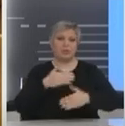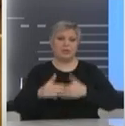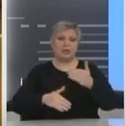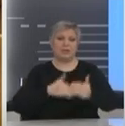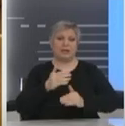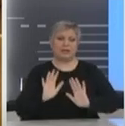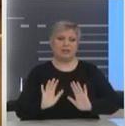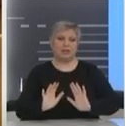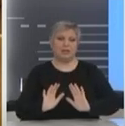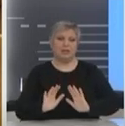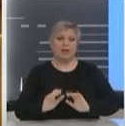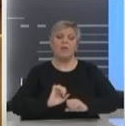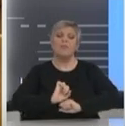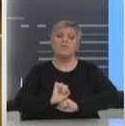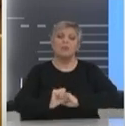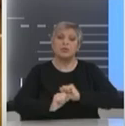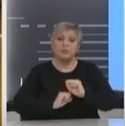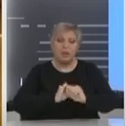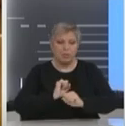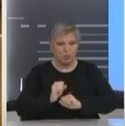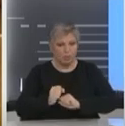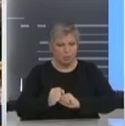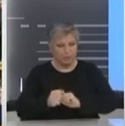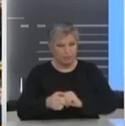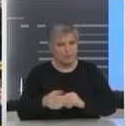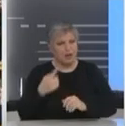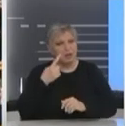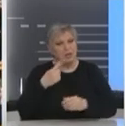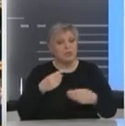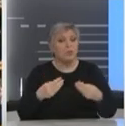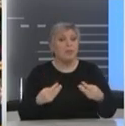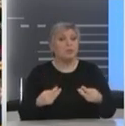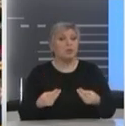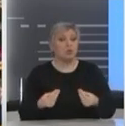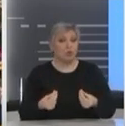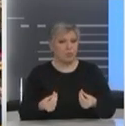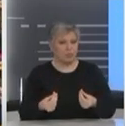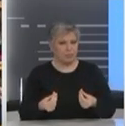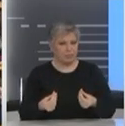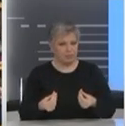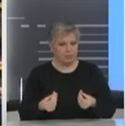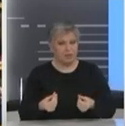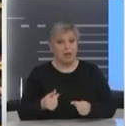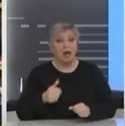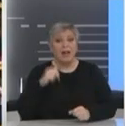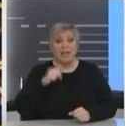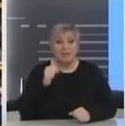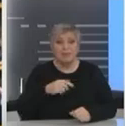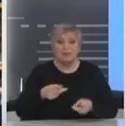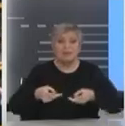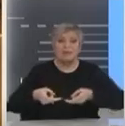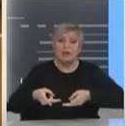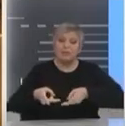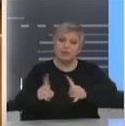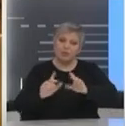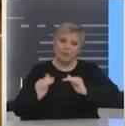είχαν ωφελήσει. Κάτι ησυχία, κύριε Μπορείς, μην εκφράζετε έτσι τη χαρά σας. Σας παρακαλώ. Δεν θα επιτρέψουμε όμως να συνεχιστεί